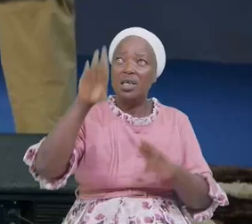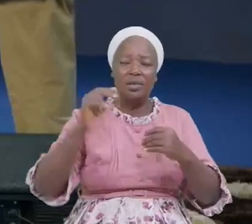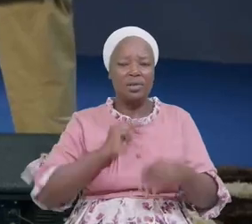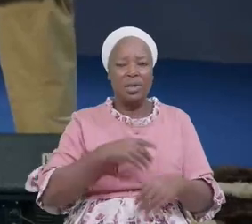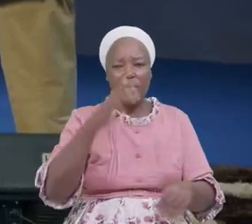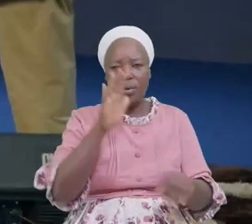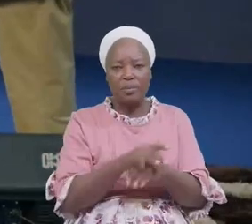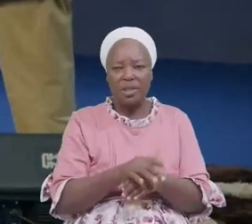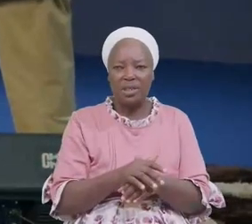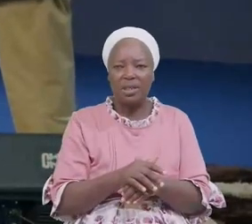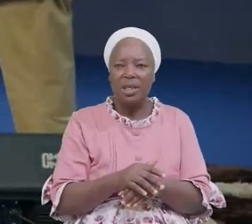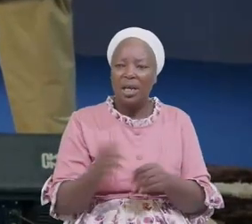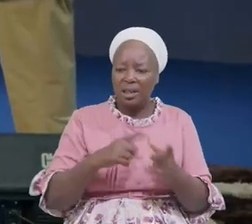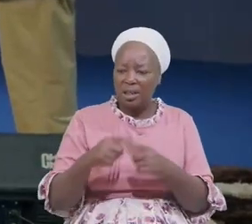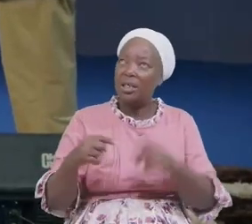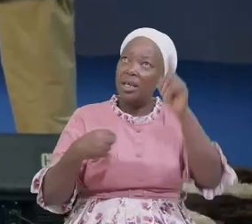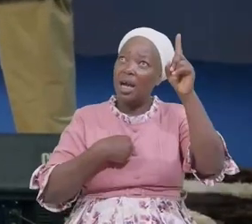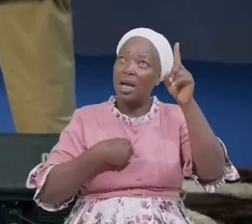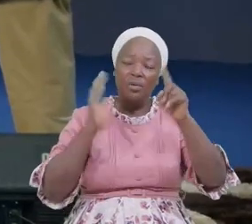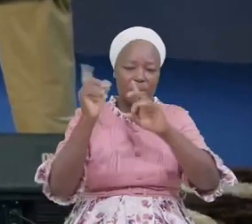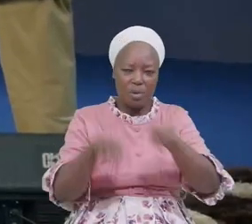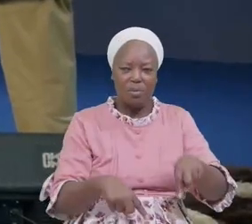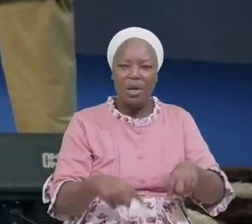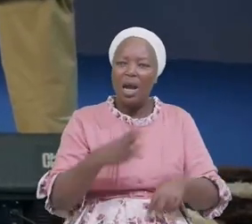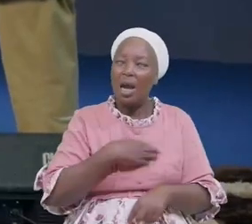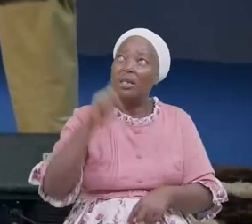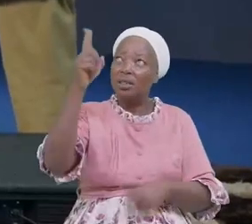promesse. Il dit, je viendrai. Et il vient.